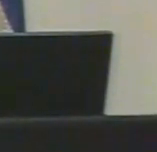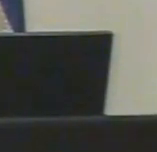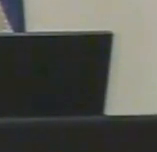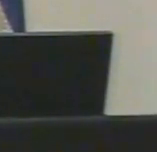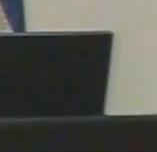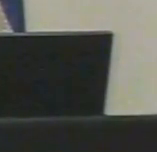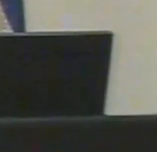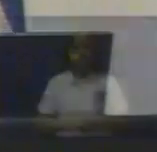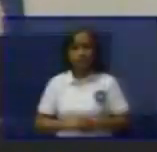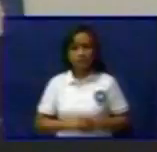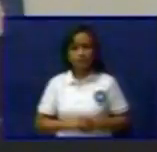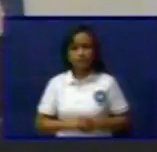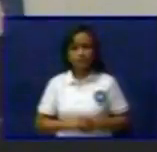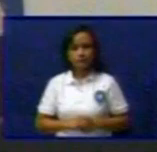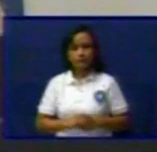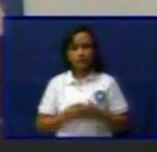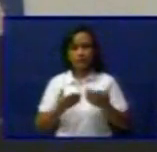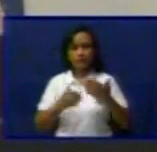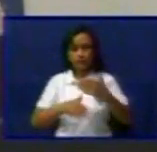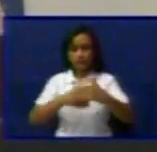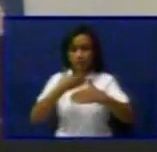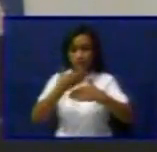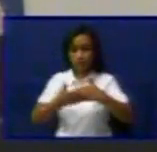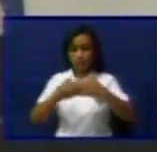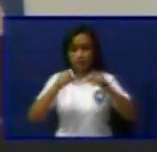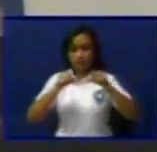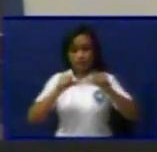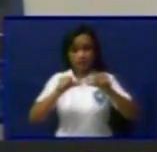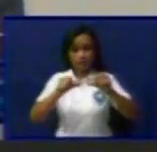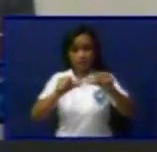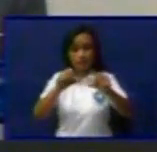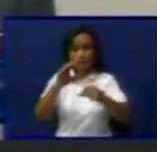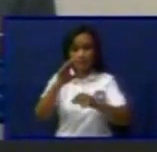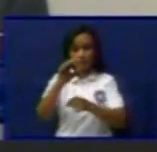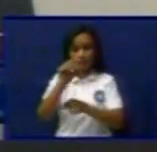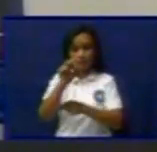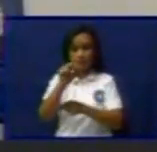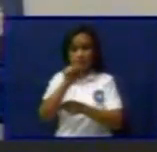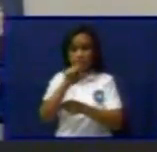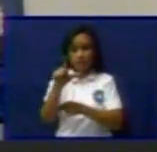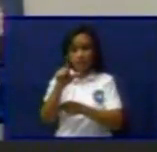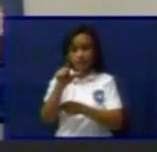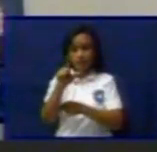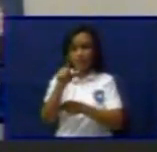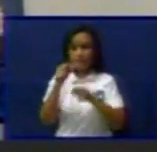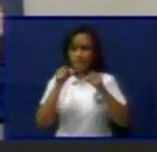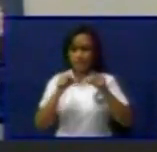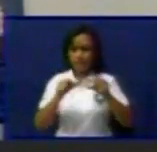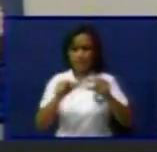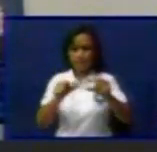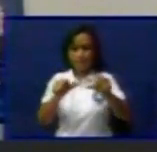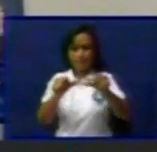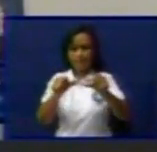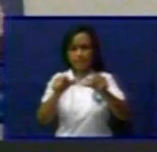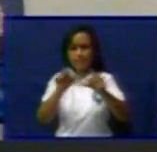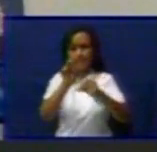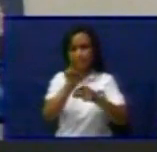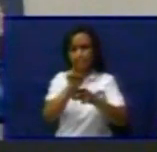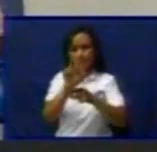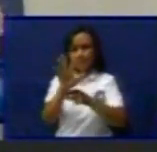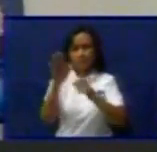25,000标箱集装箱船和40万吨的散装货和32万吨的油轮。 Después de la realización, el canal permitirá el paso de portacontenedores